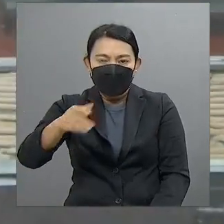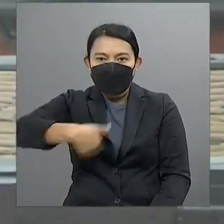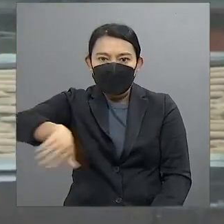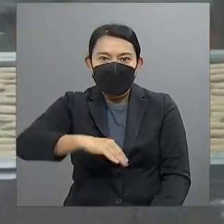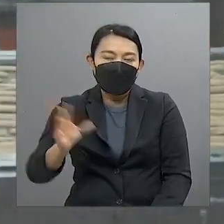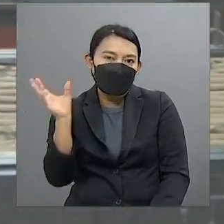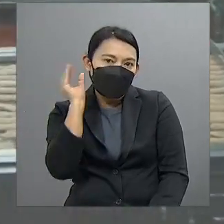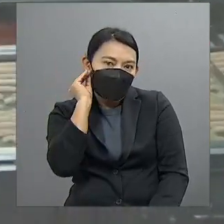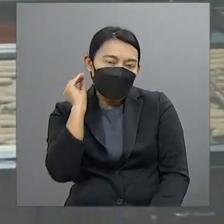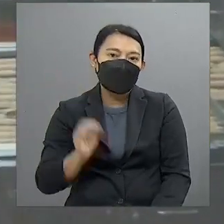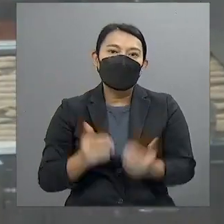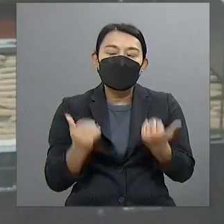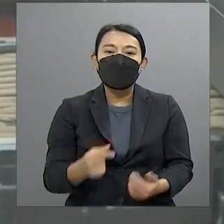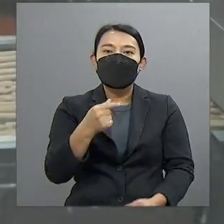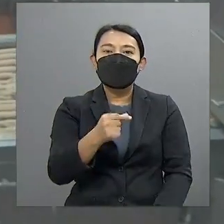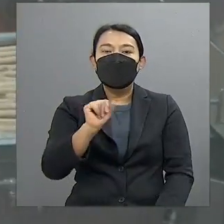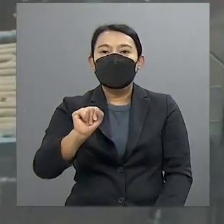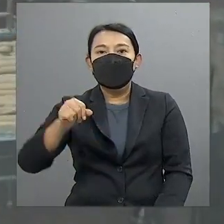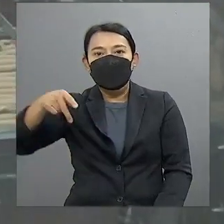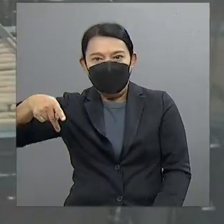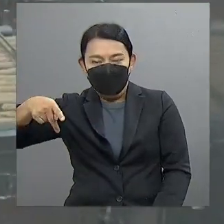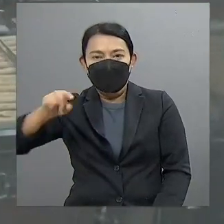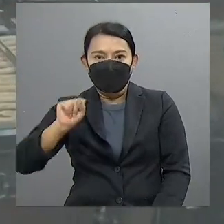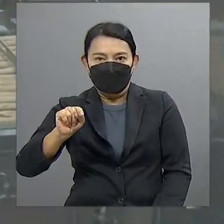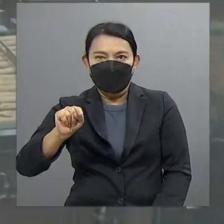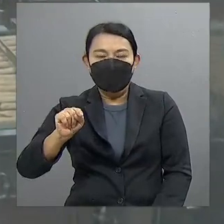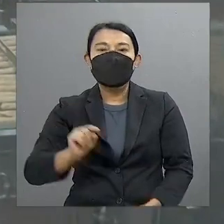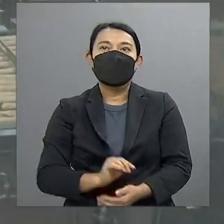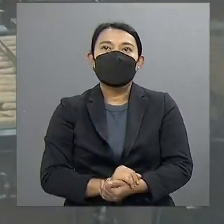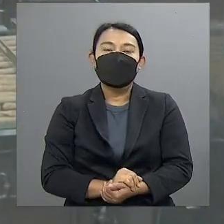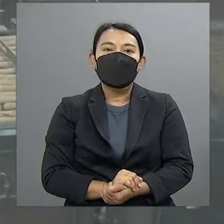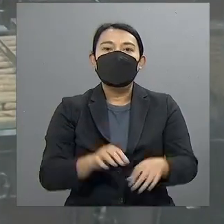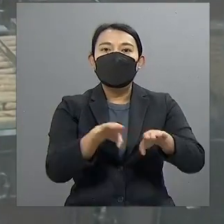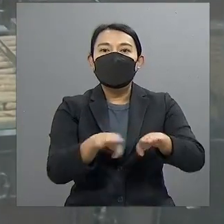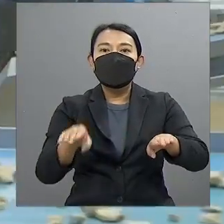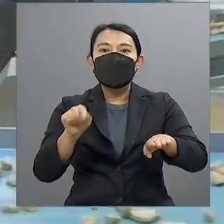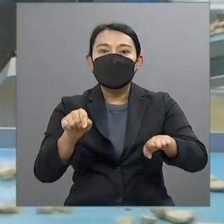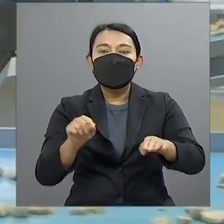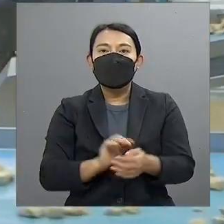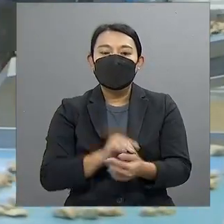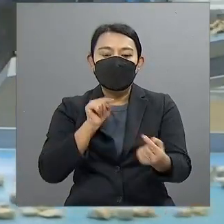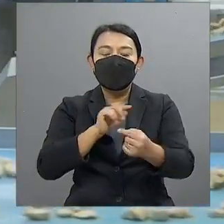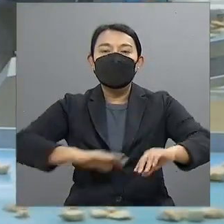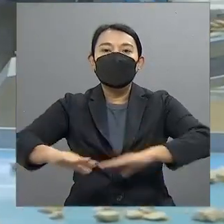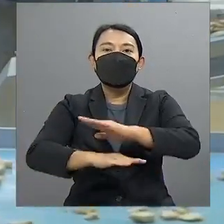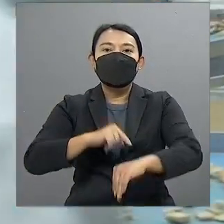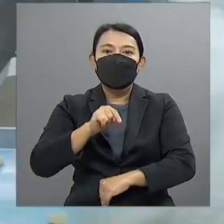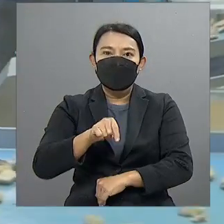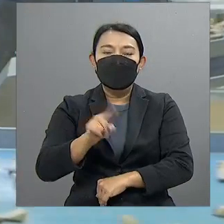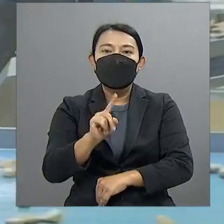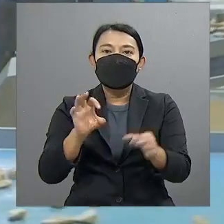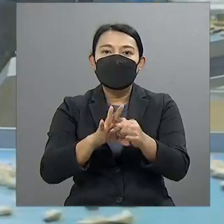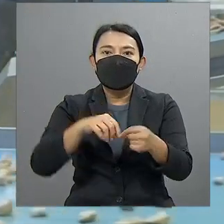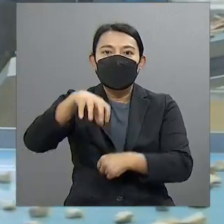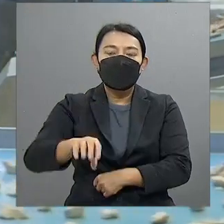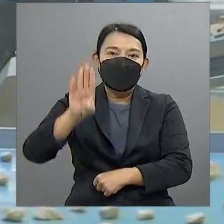รื่องของ Good Hygienic Practice นะครับซึ่งไอ้มาตรฐานพวกนี้ครับมันเป็น basic requirement ตัวหนึ่งที่ผู้ประกอบการจะต้องดำเนินการ